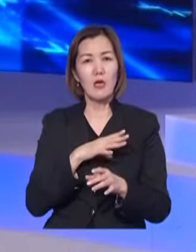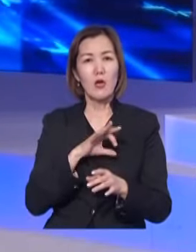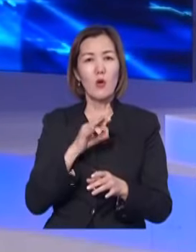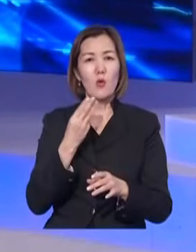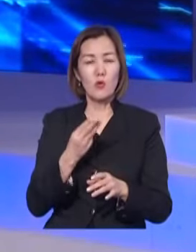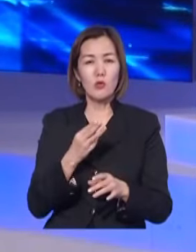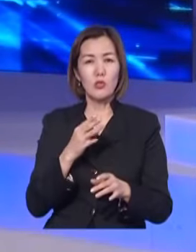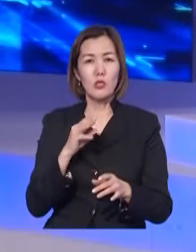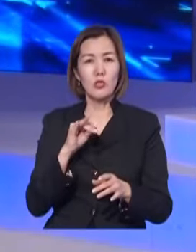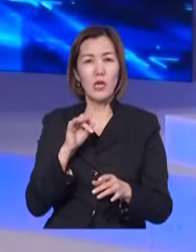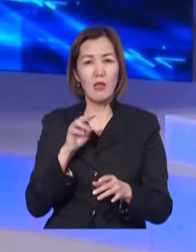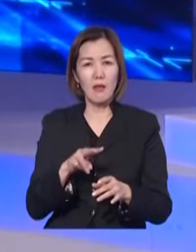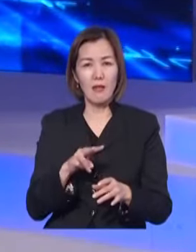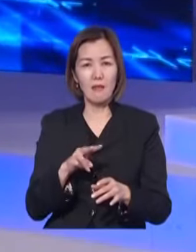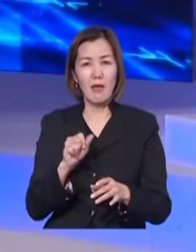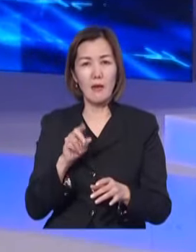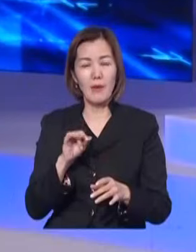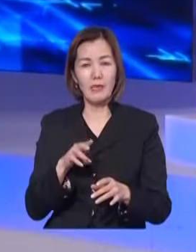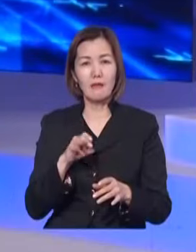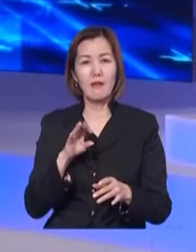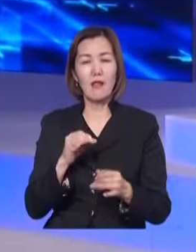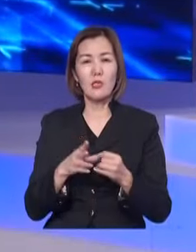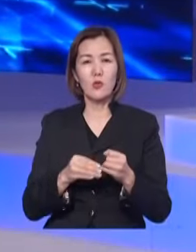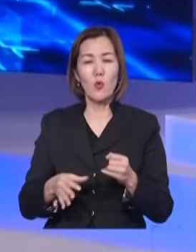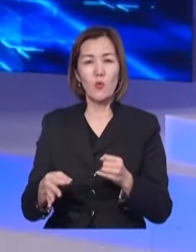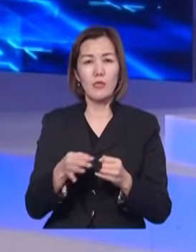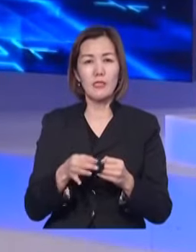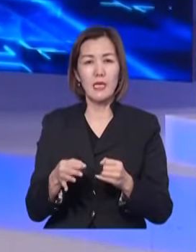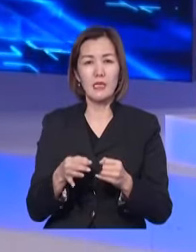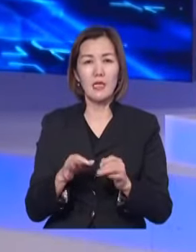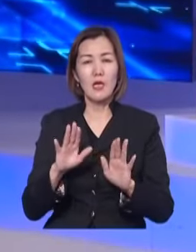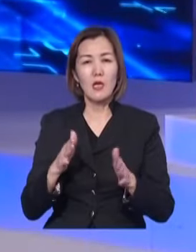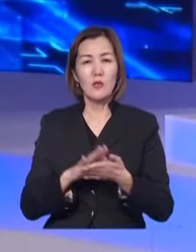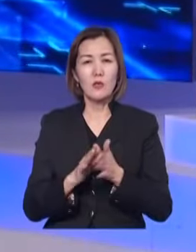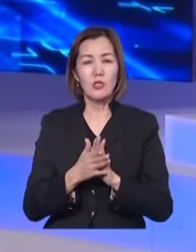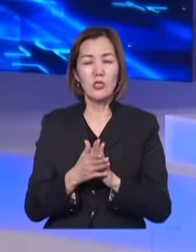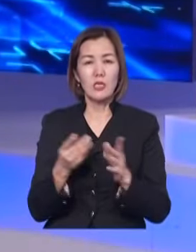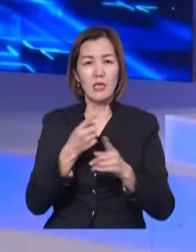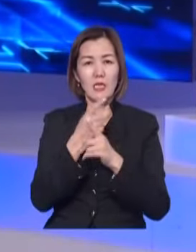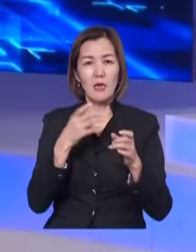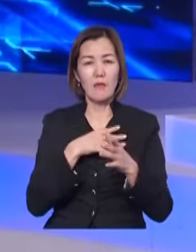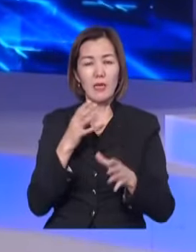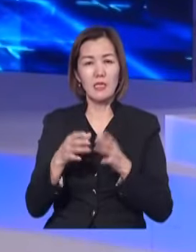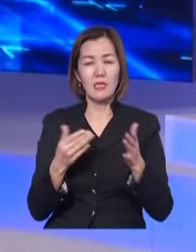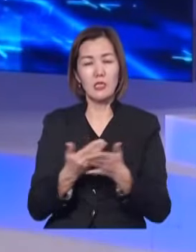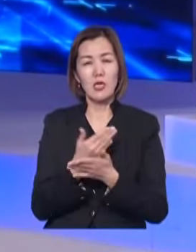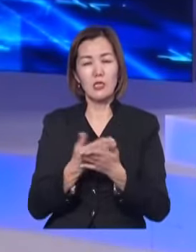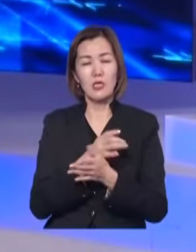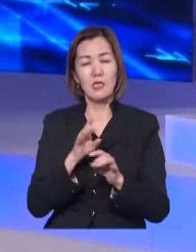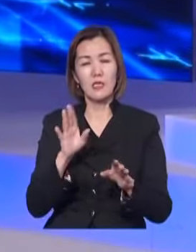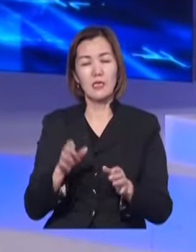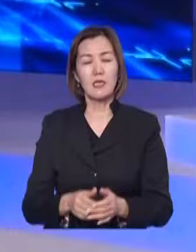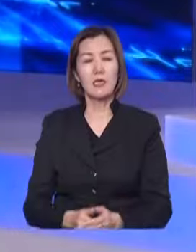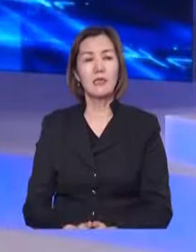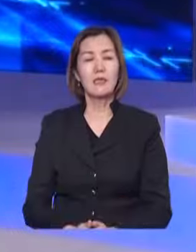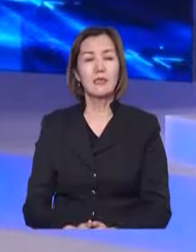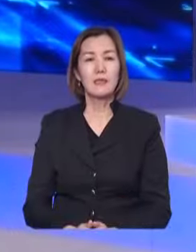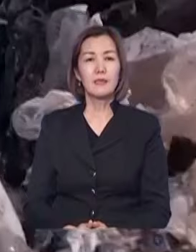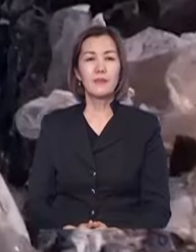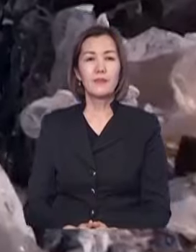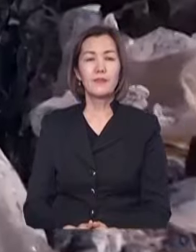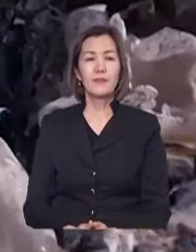Ол Ош, Жалал-Абад және Талас облыстарында төтенше жағдай енгізілгенін хабарлады. Кезек жаһан жаңалықтарында.